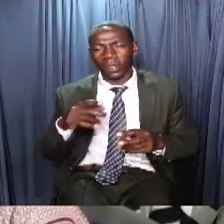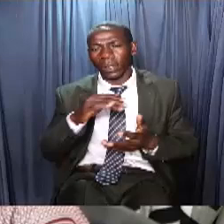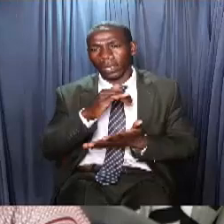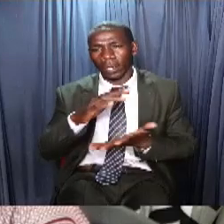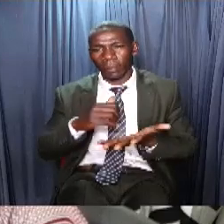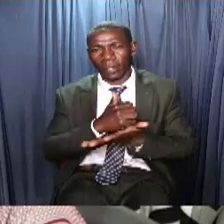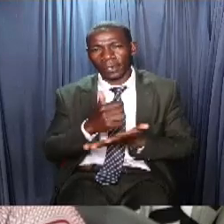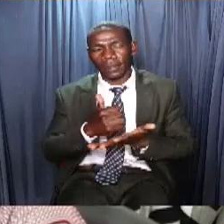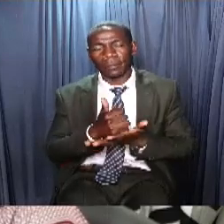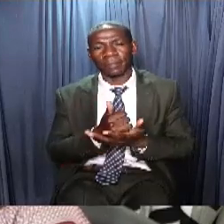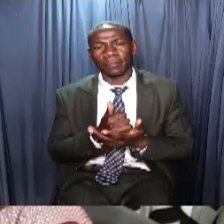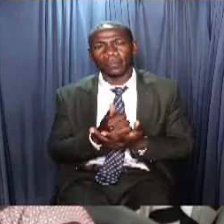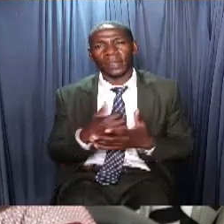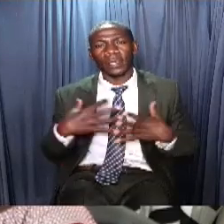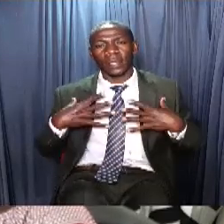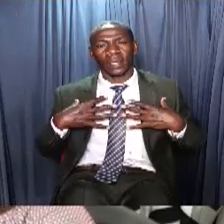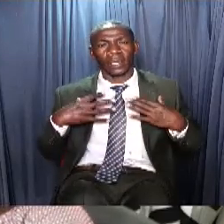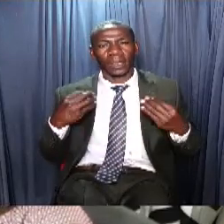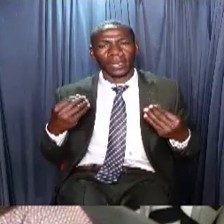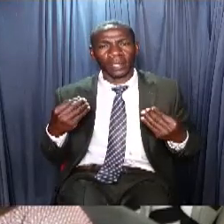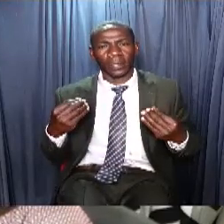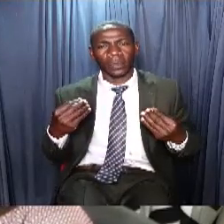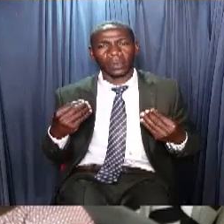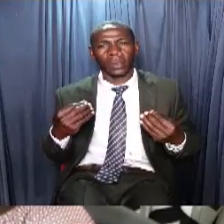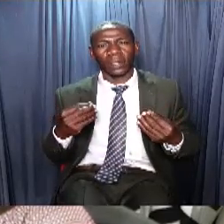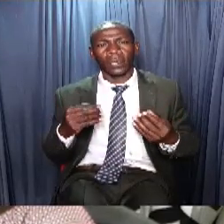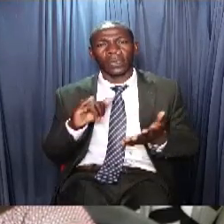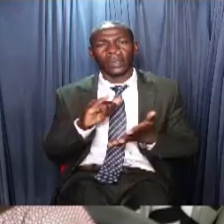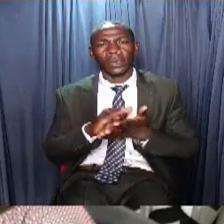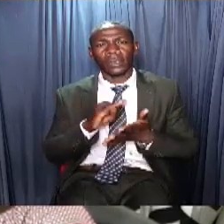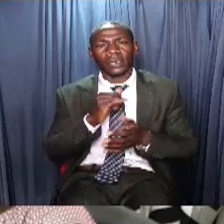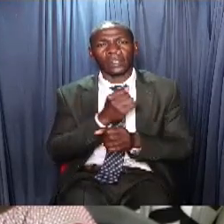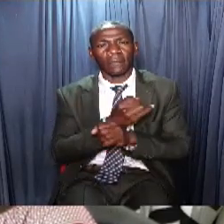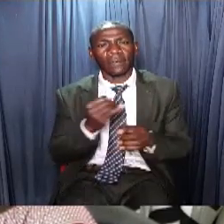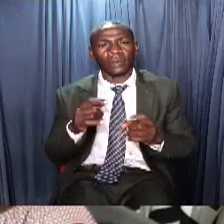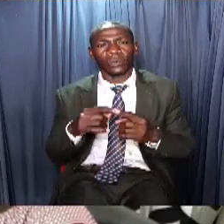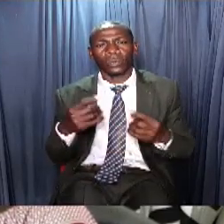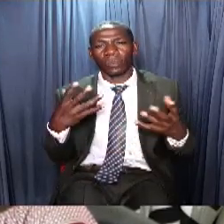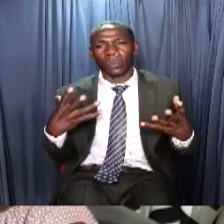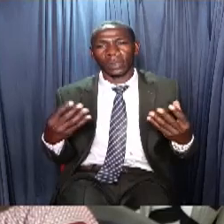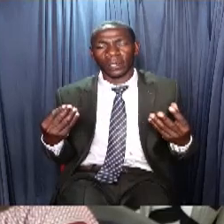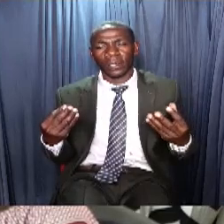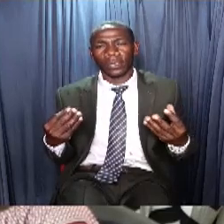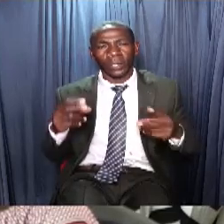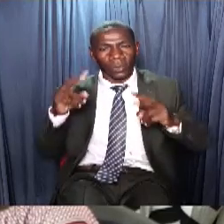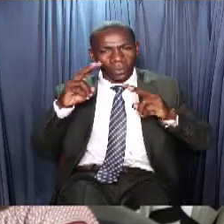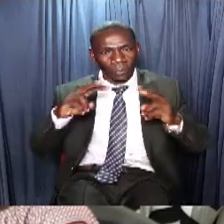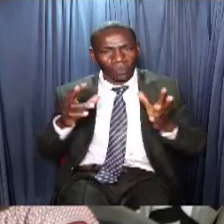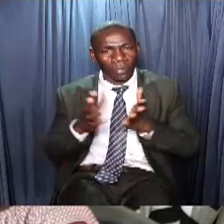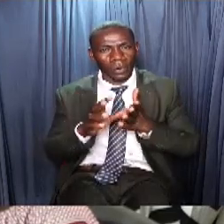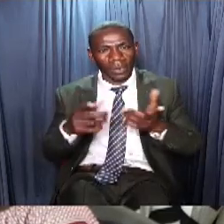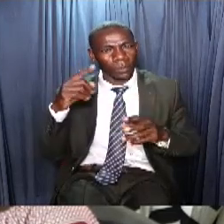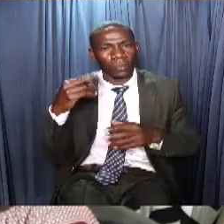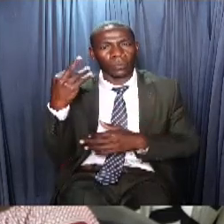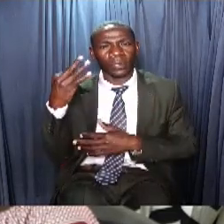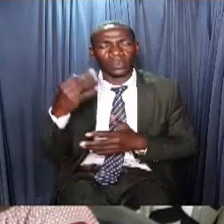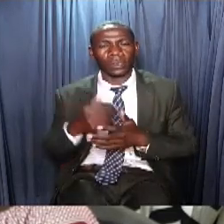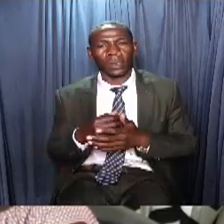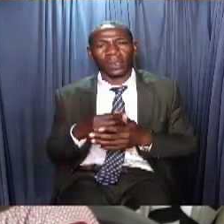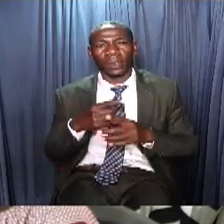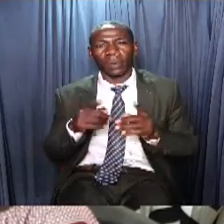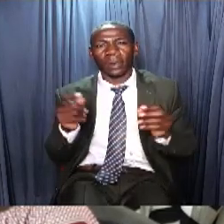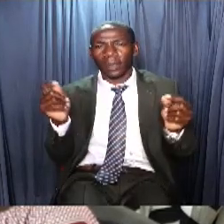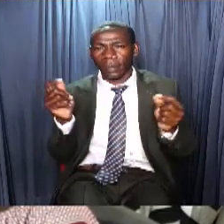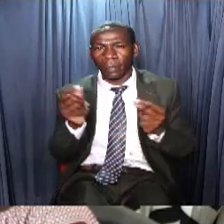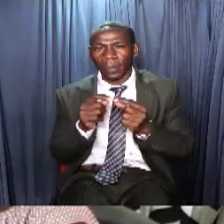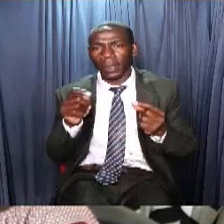Amen. Amen. Kupona tu ndio healing only. That is salvation to many. Chida imekuja unatafuta Mungu. A problem comes you seek for the preacher. Lakini